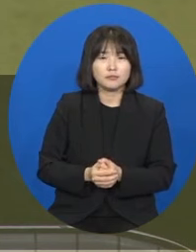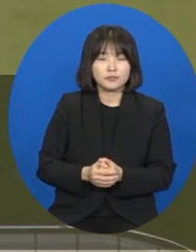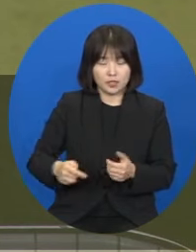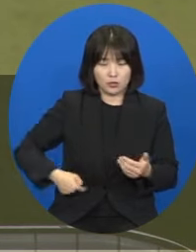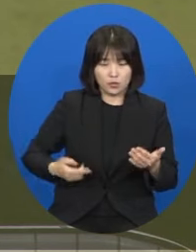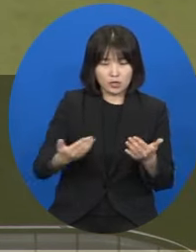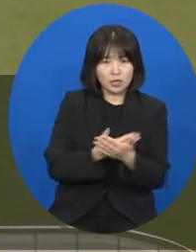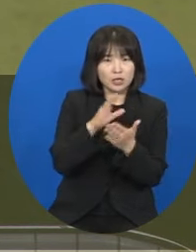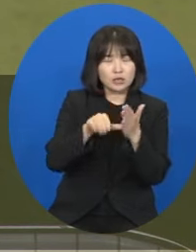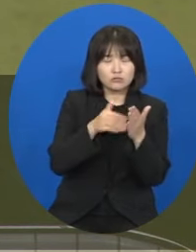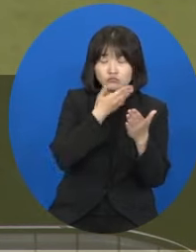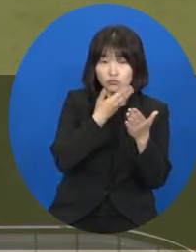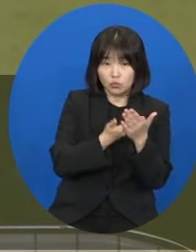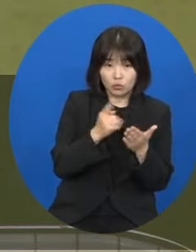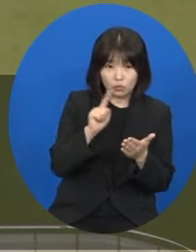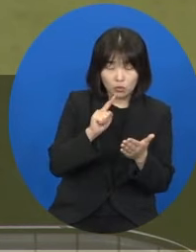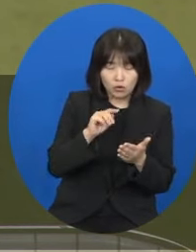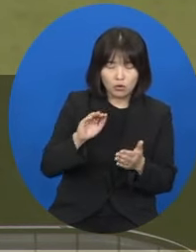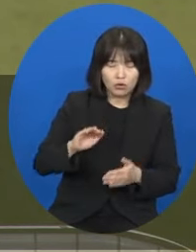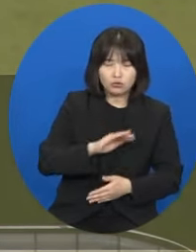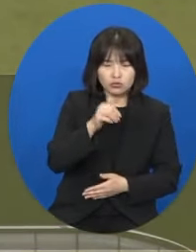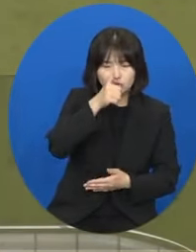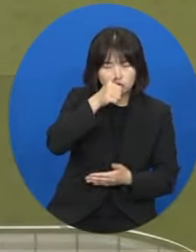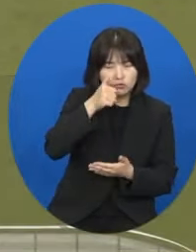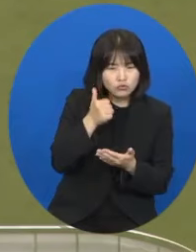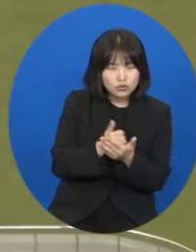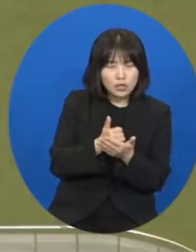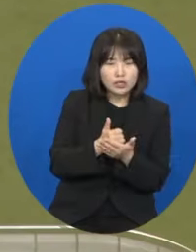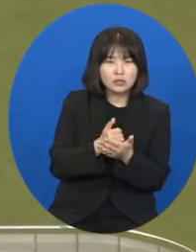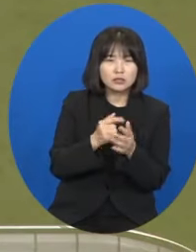것은 우리의 죄를 입술로 고백하는 것입니다.